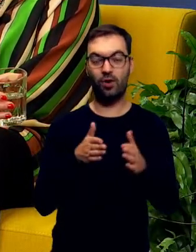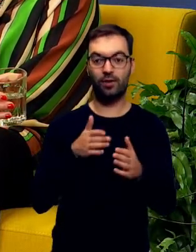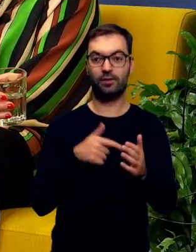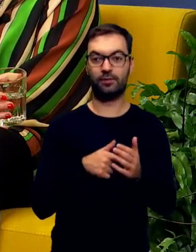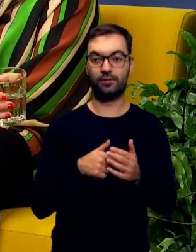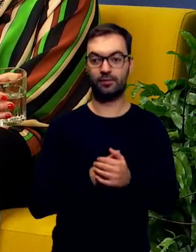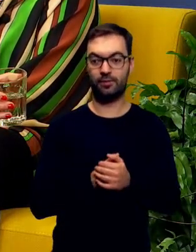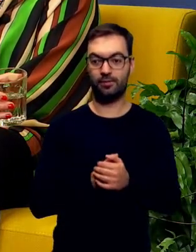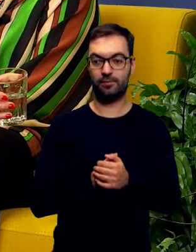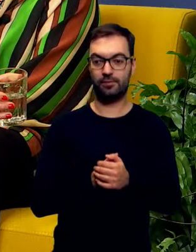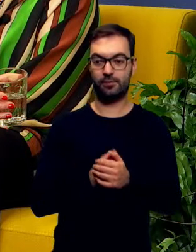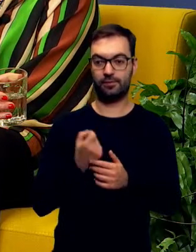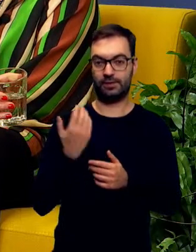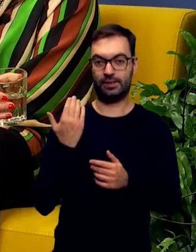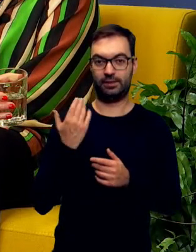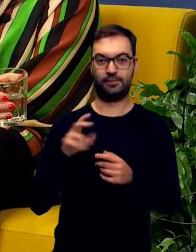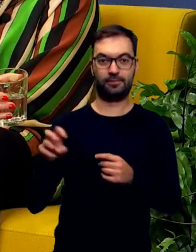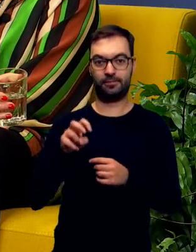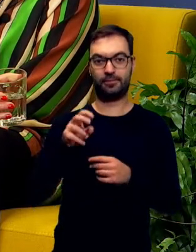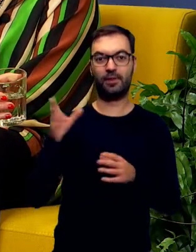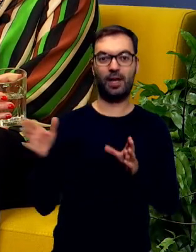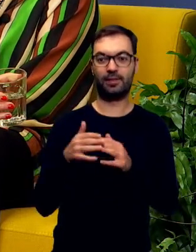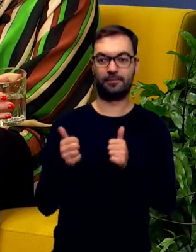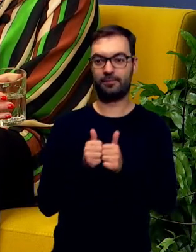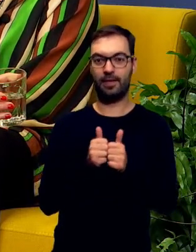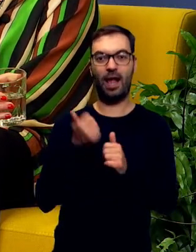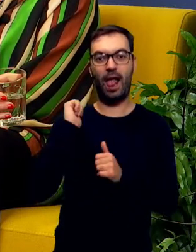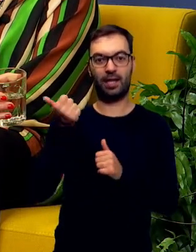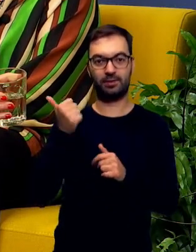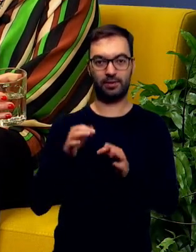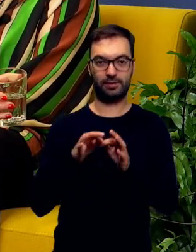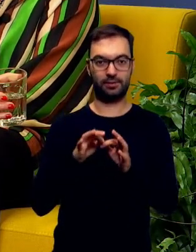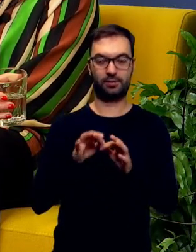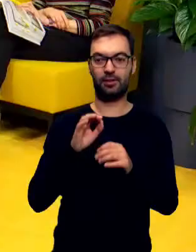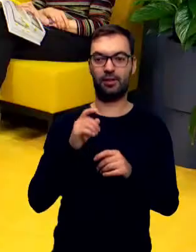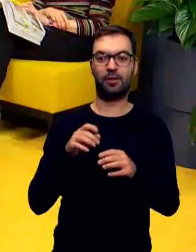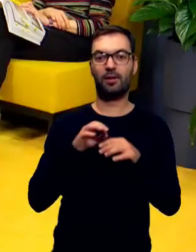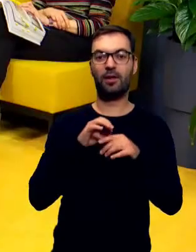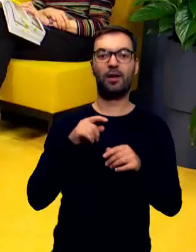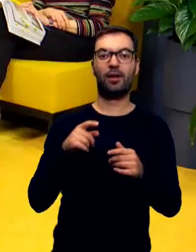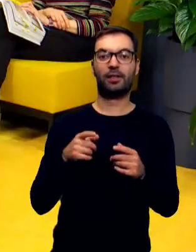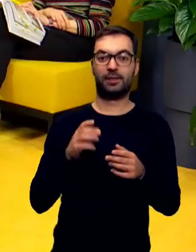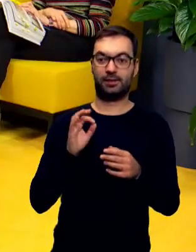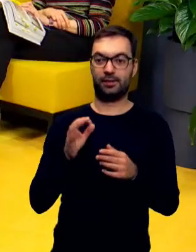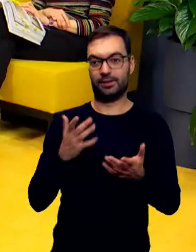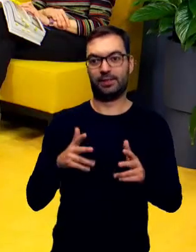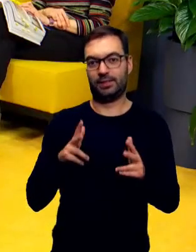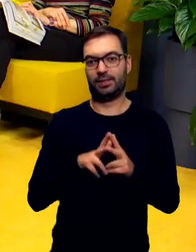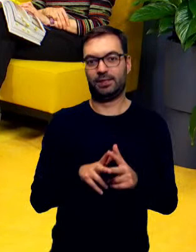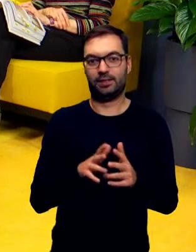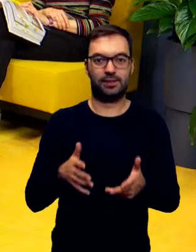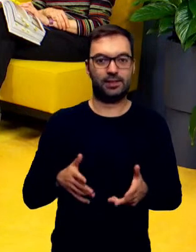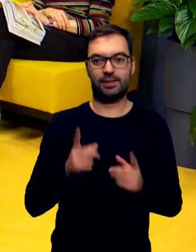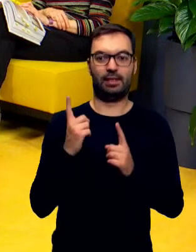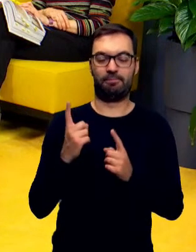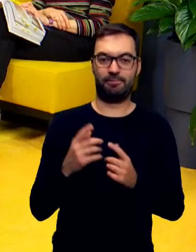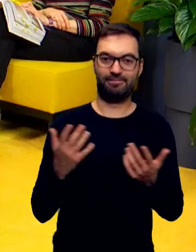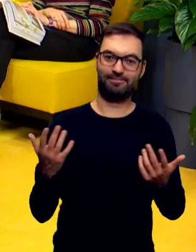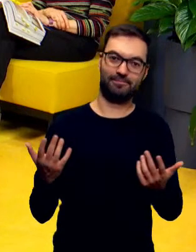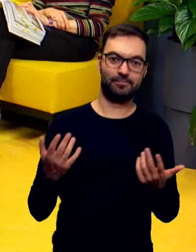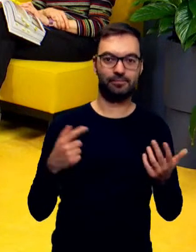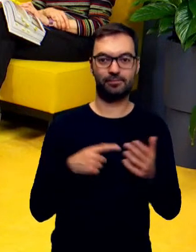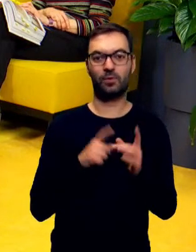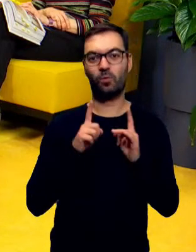który chwilę temu przechodził pod opieką fachowego przewodnika czy instruktora, no to rzuca się na to sam.